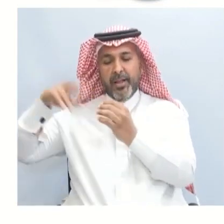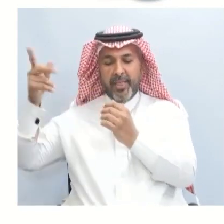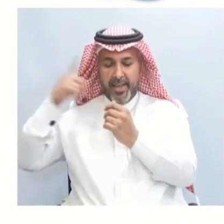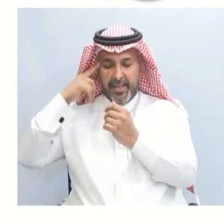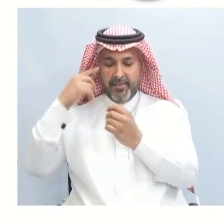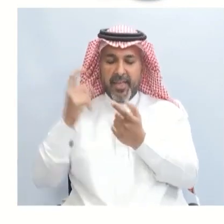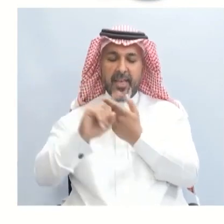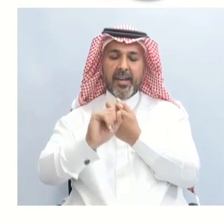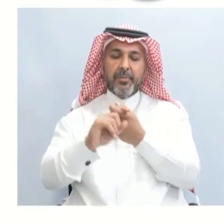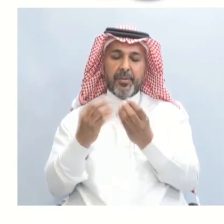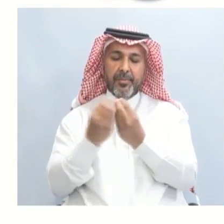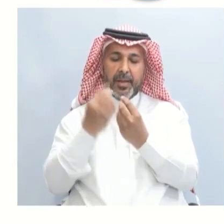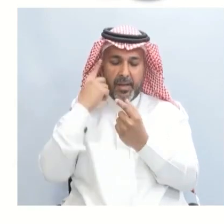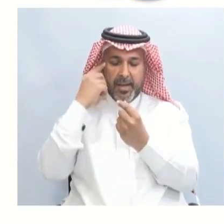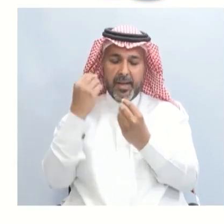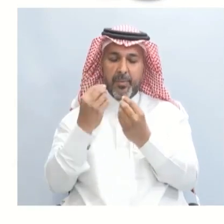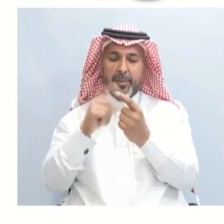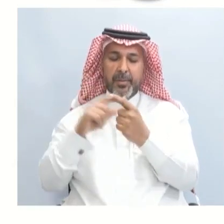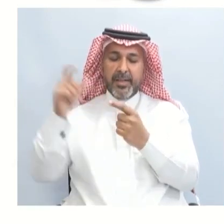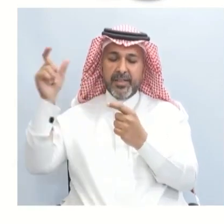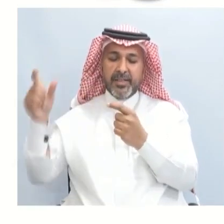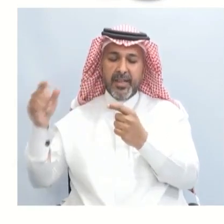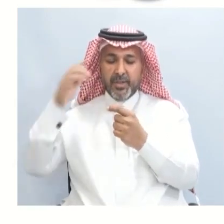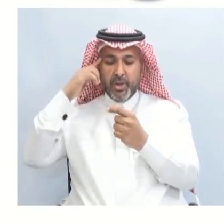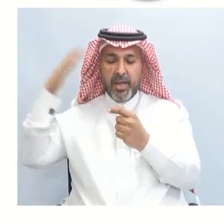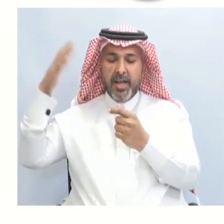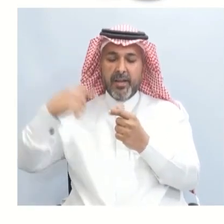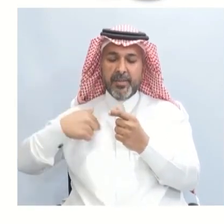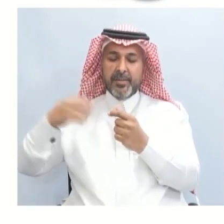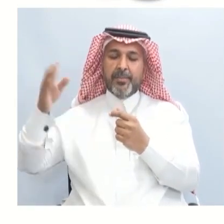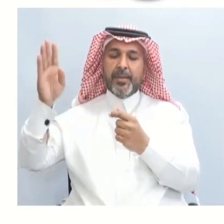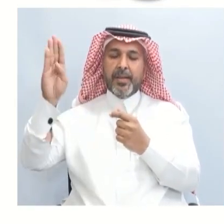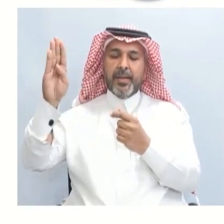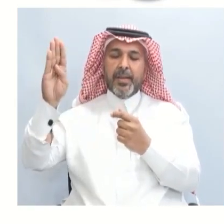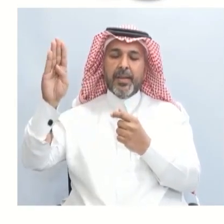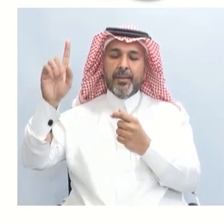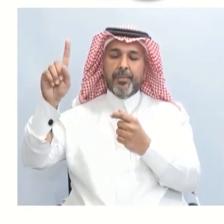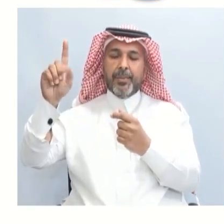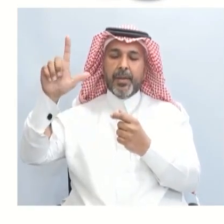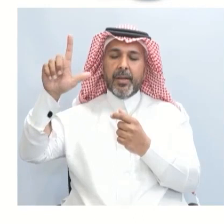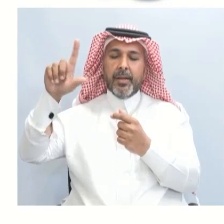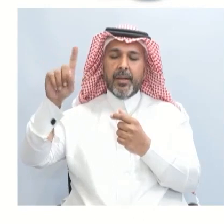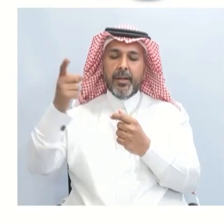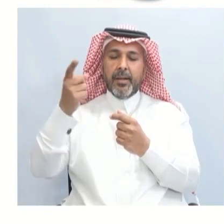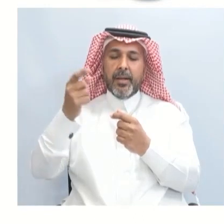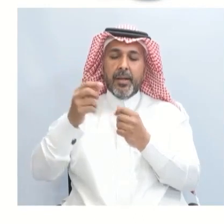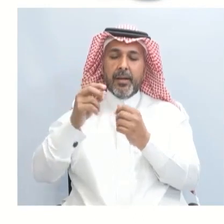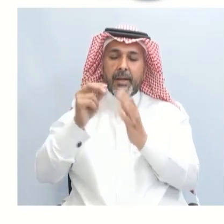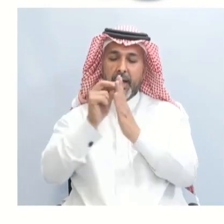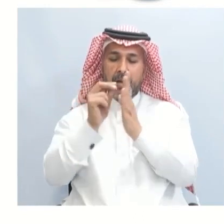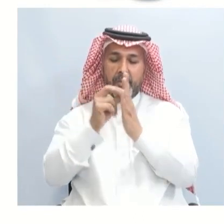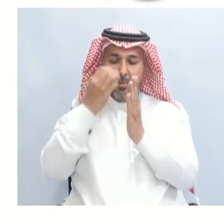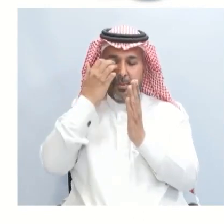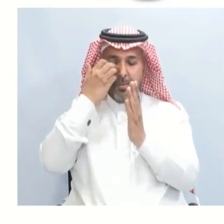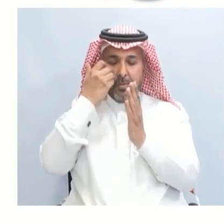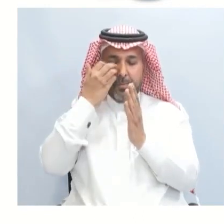مع قانون كبلر الثثالث الان بما انك درست قوانين كبلر وبما ان نيوتن تنبا ووصل